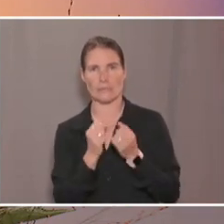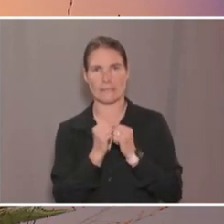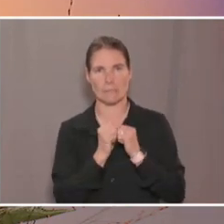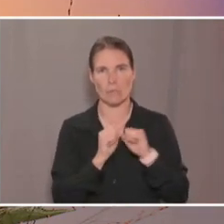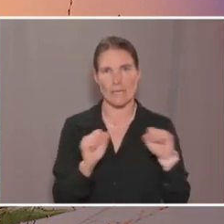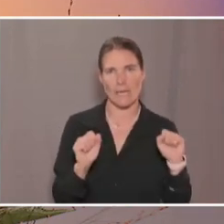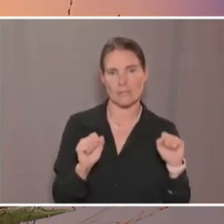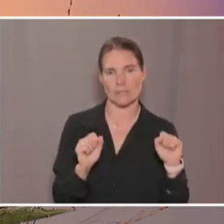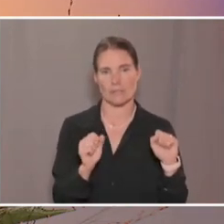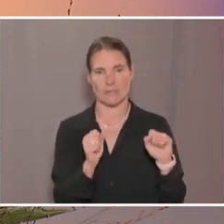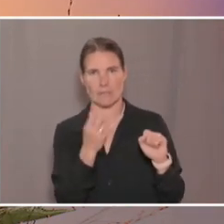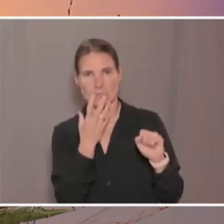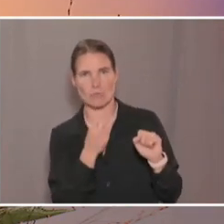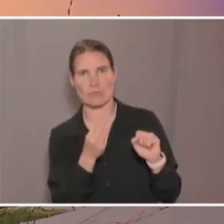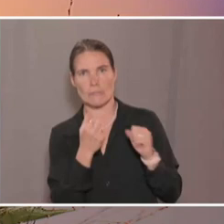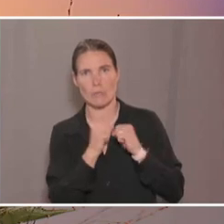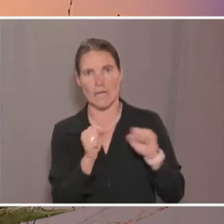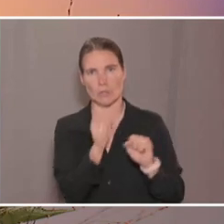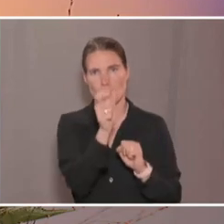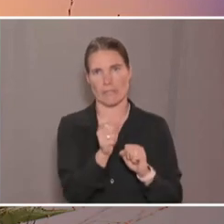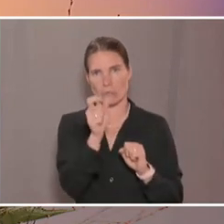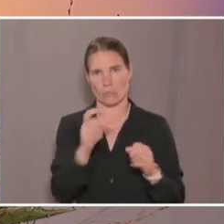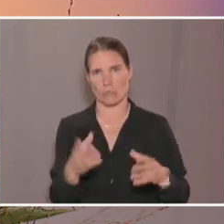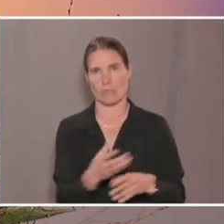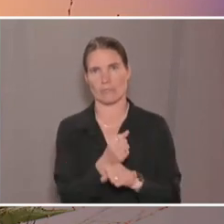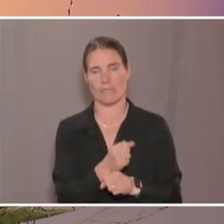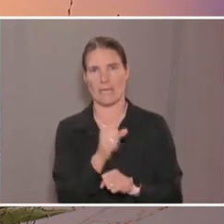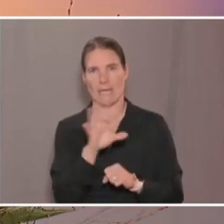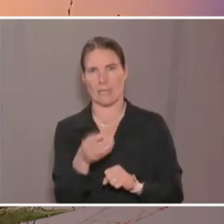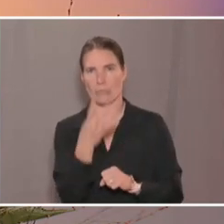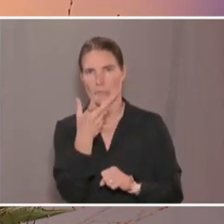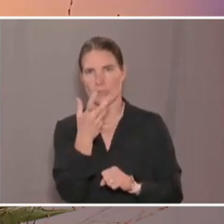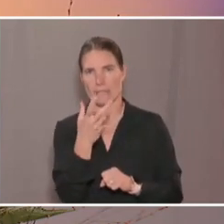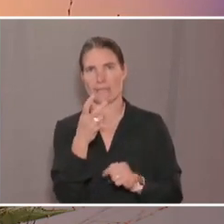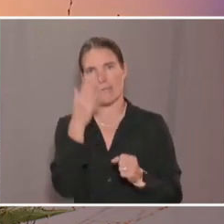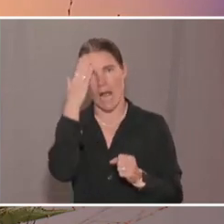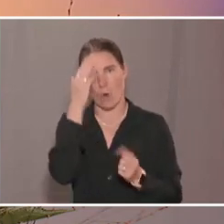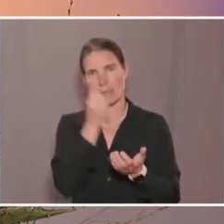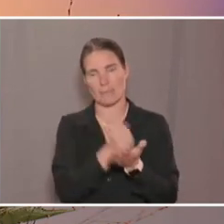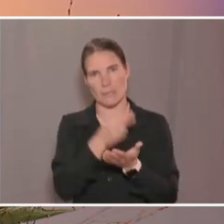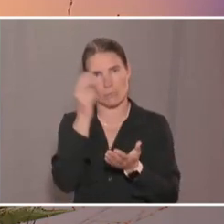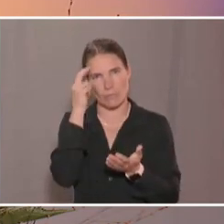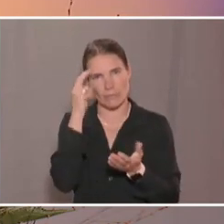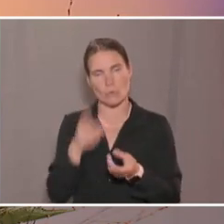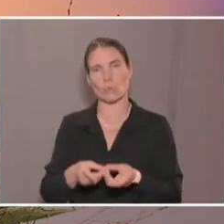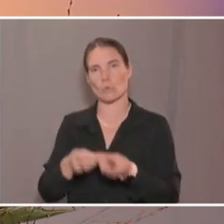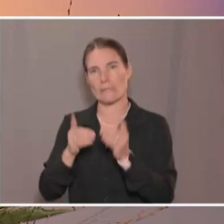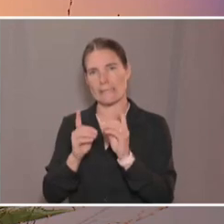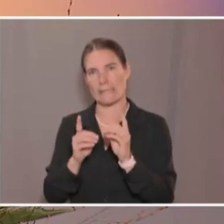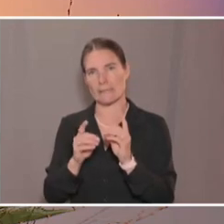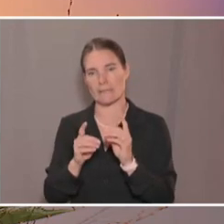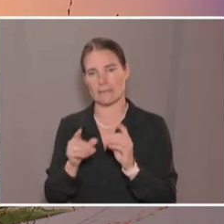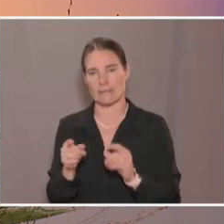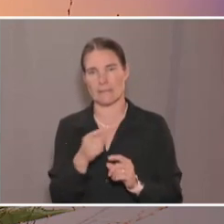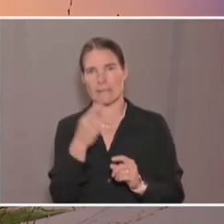Lehrkörper geschaffen? Wir haben alle 34 hauptamtlichen Professoren und DozentInnen aus den